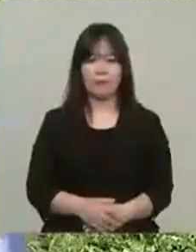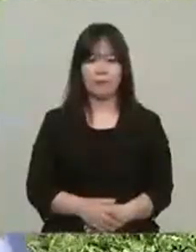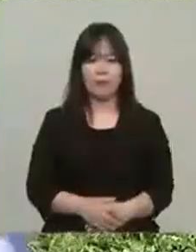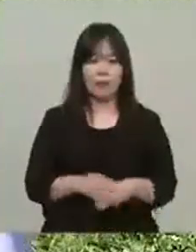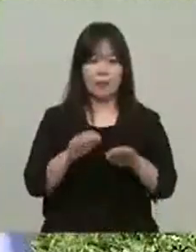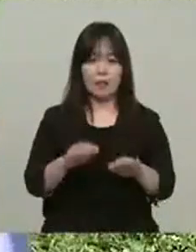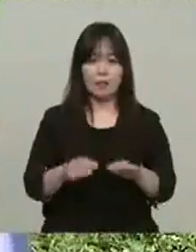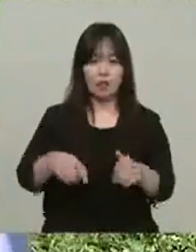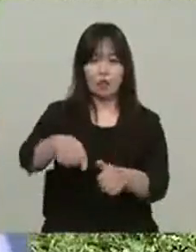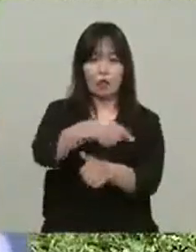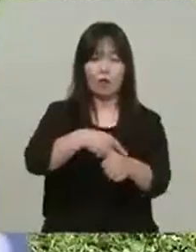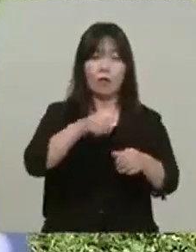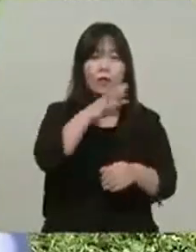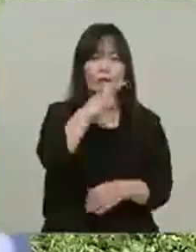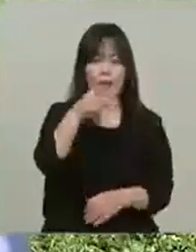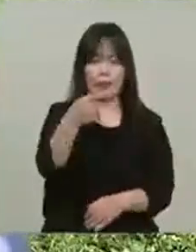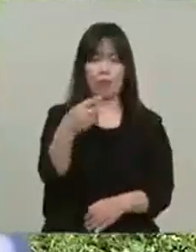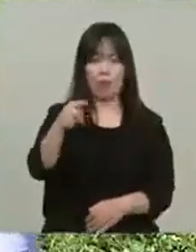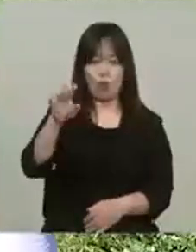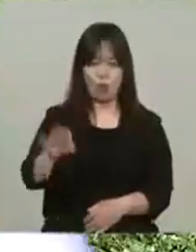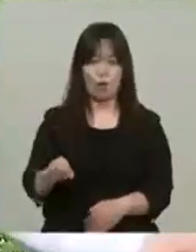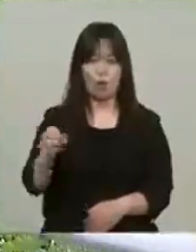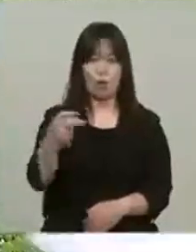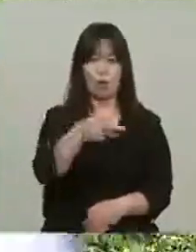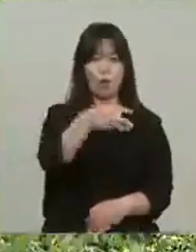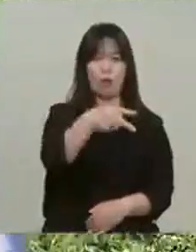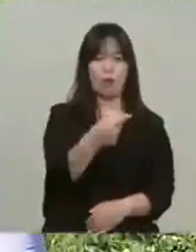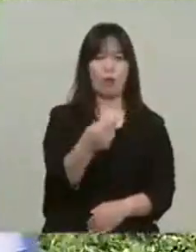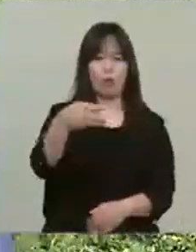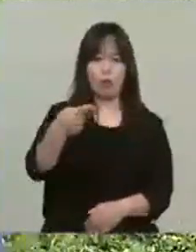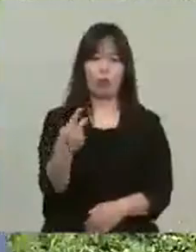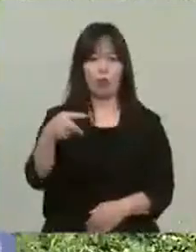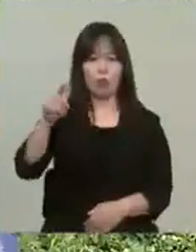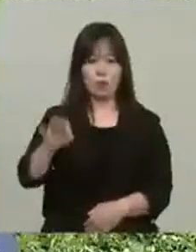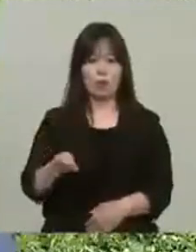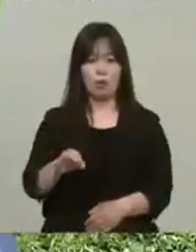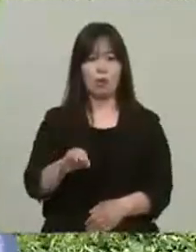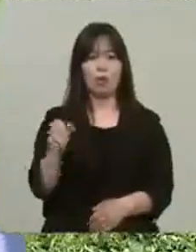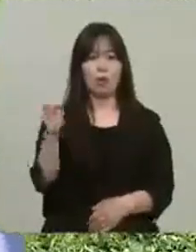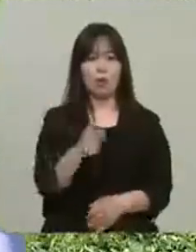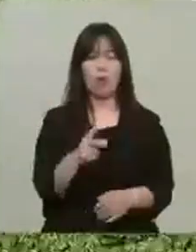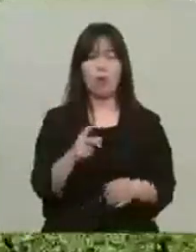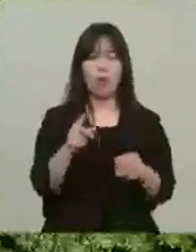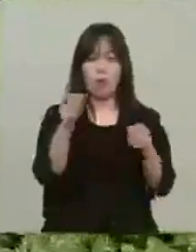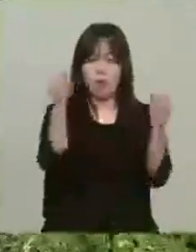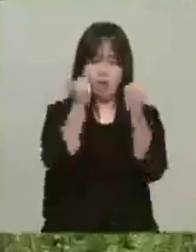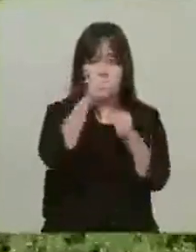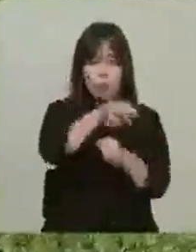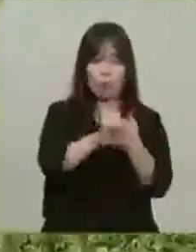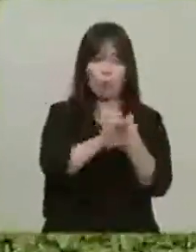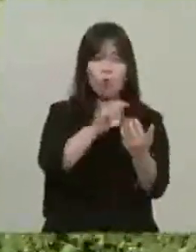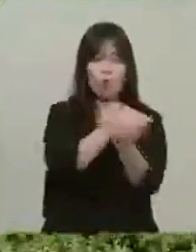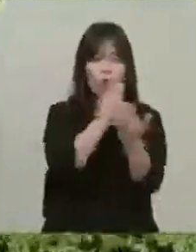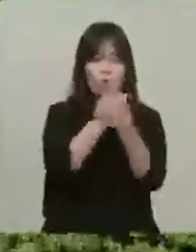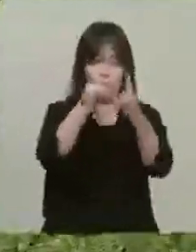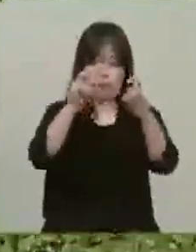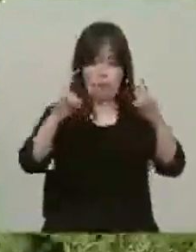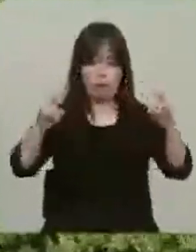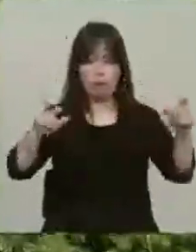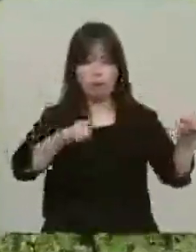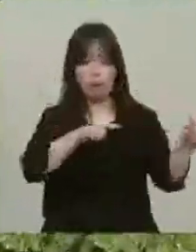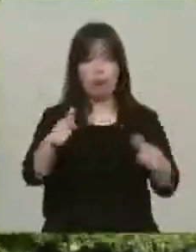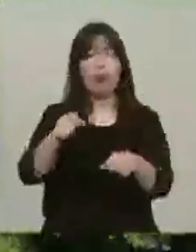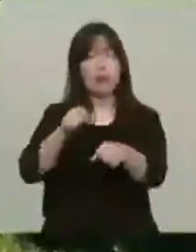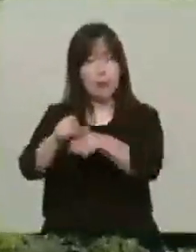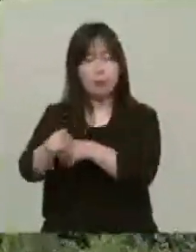주변으로 익산 토성이라든지 도토성이라든지, 그리고 좀 북쪽으로는 낭산산성이라든지 뭐 여러 가지 이제 성들이 주로